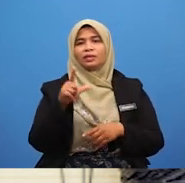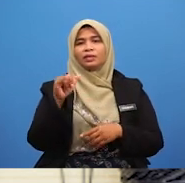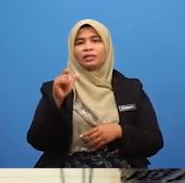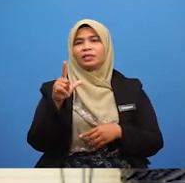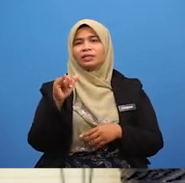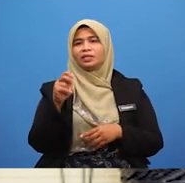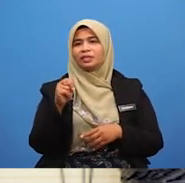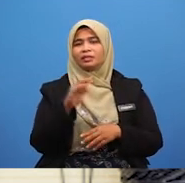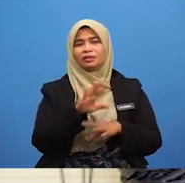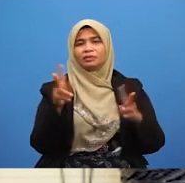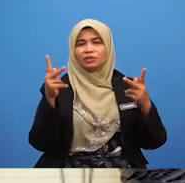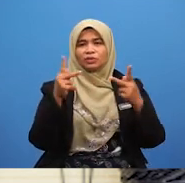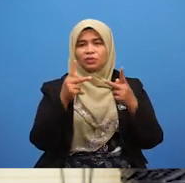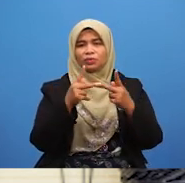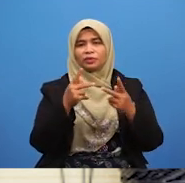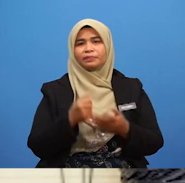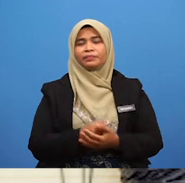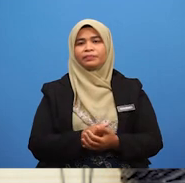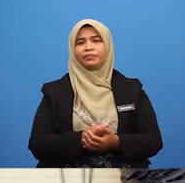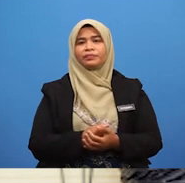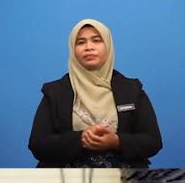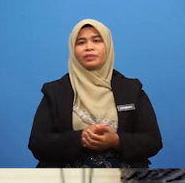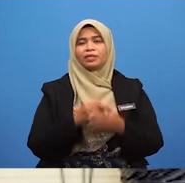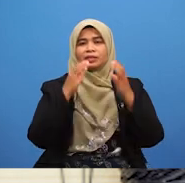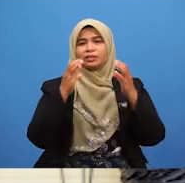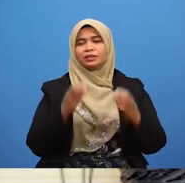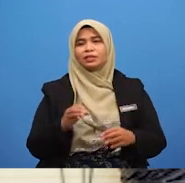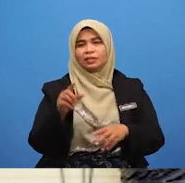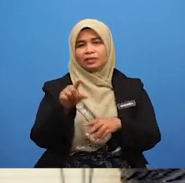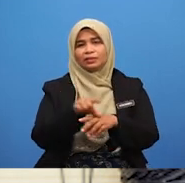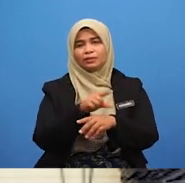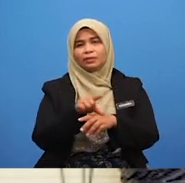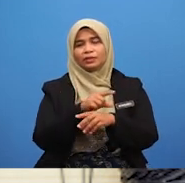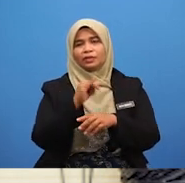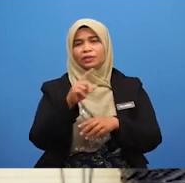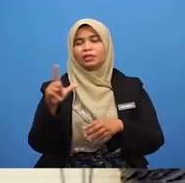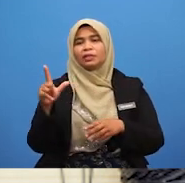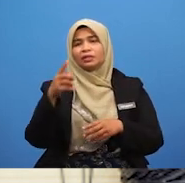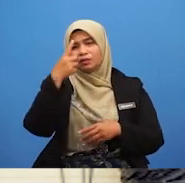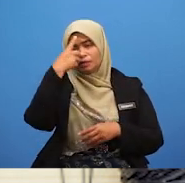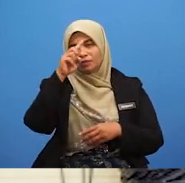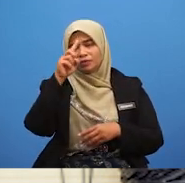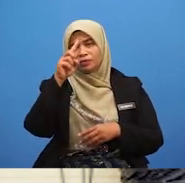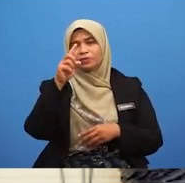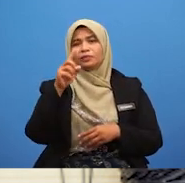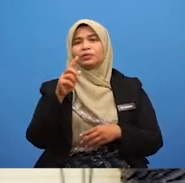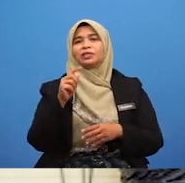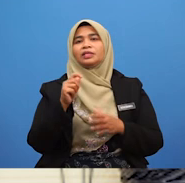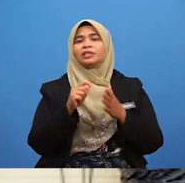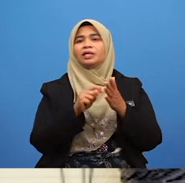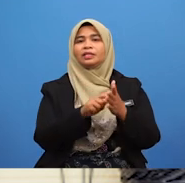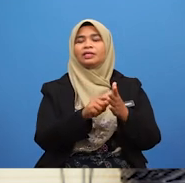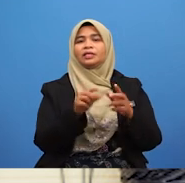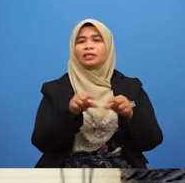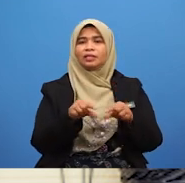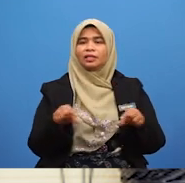sesuai untuk fabrik sintetik. Cara penggunaannya pula ialah untuk menanda